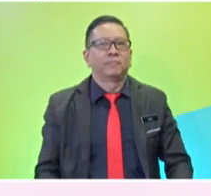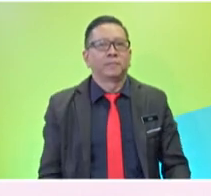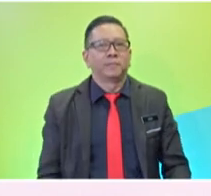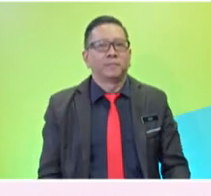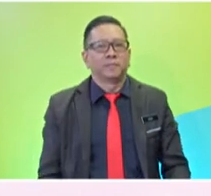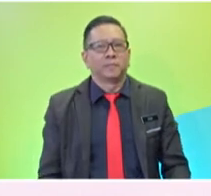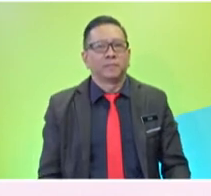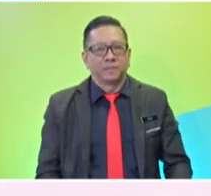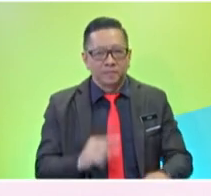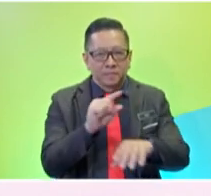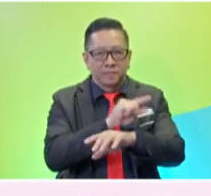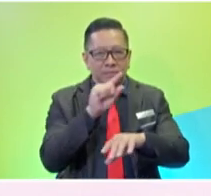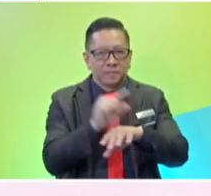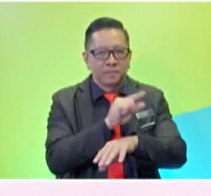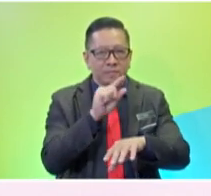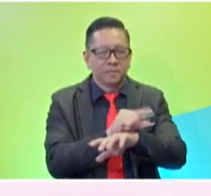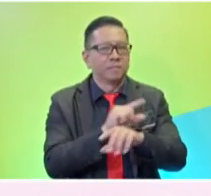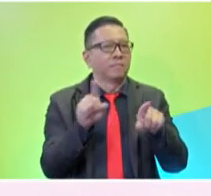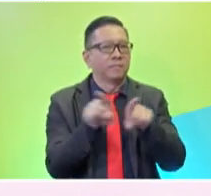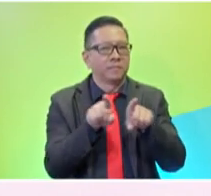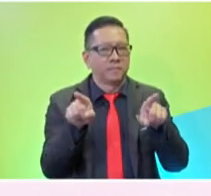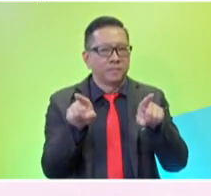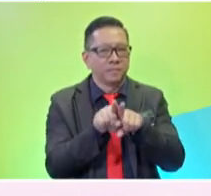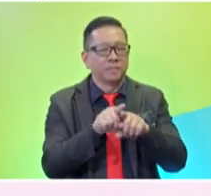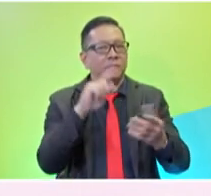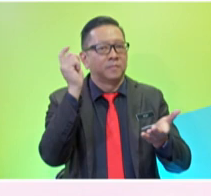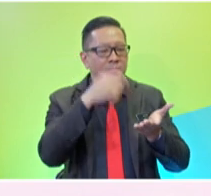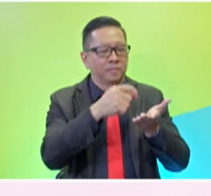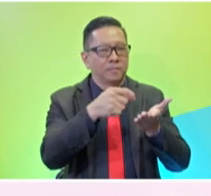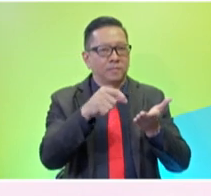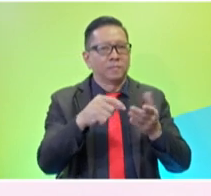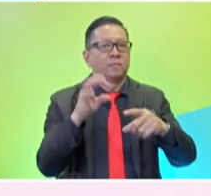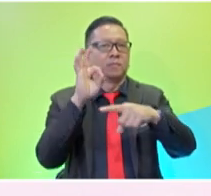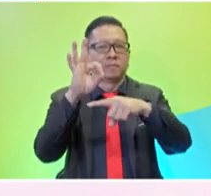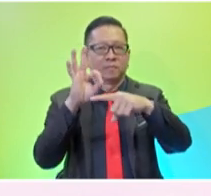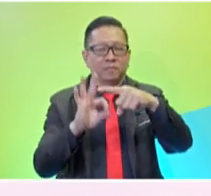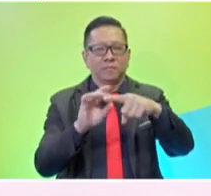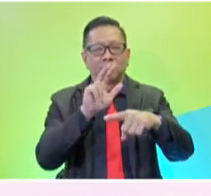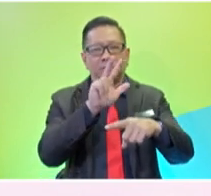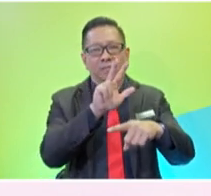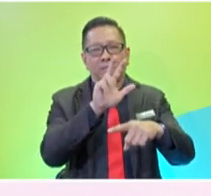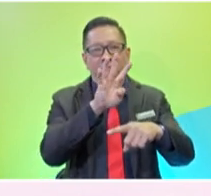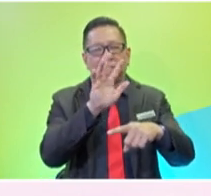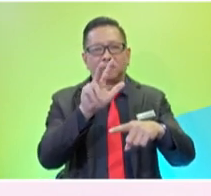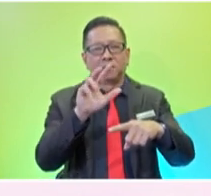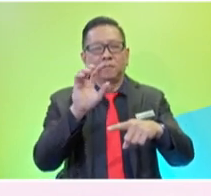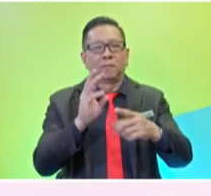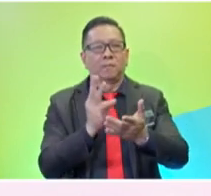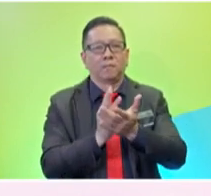kita gunakan sama juga kita tulis dalam bentuk pecahan 43 perubahan enam